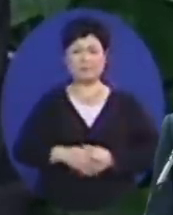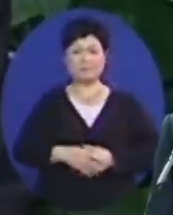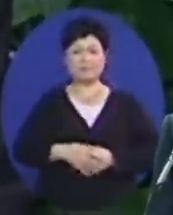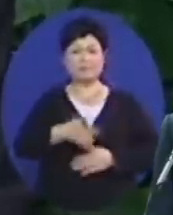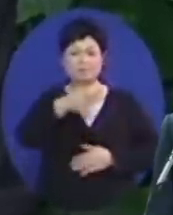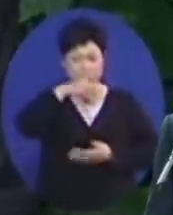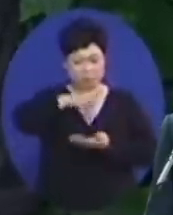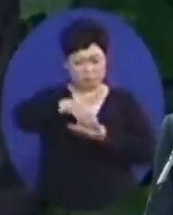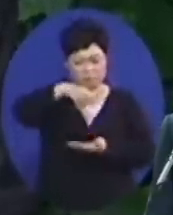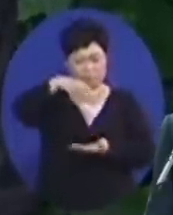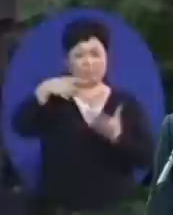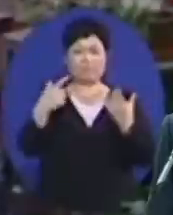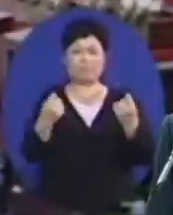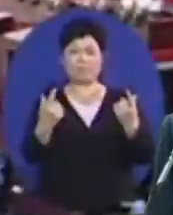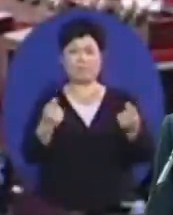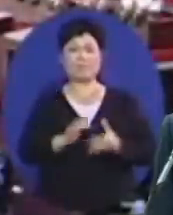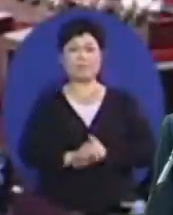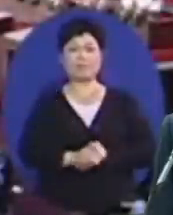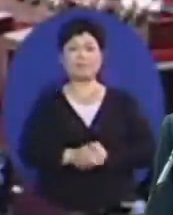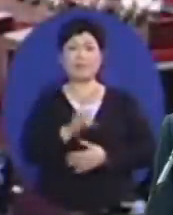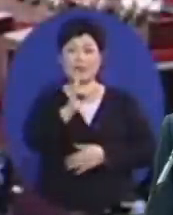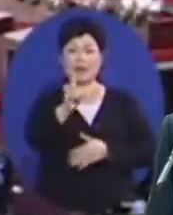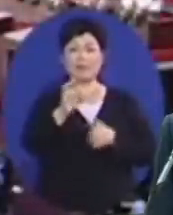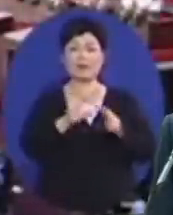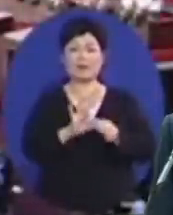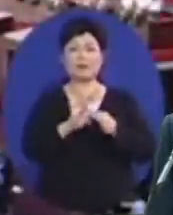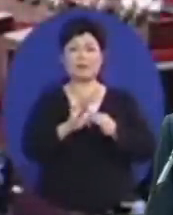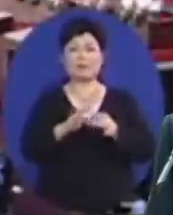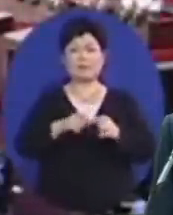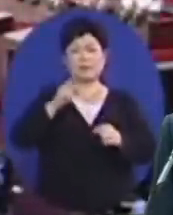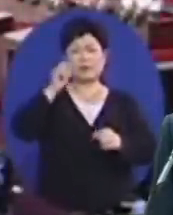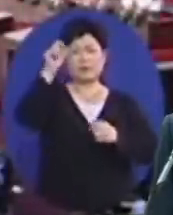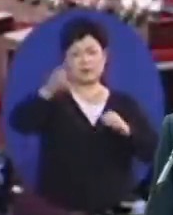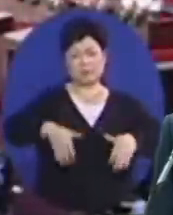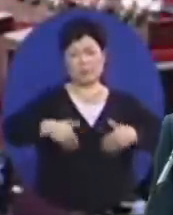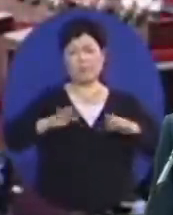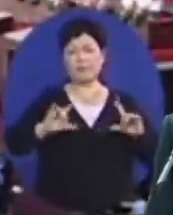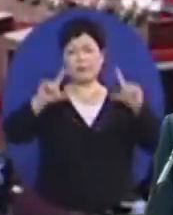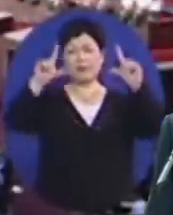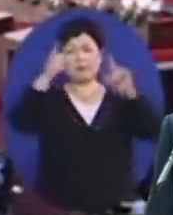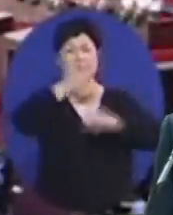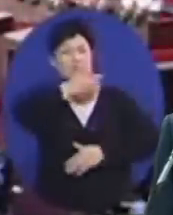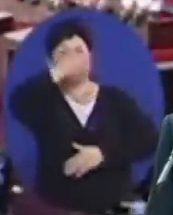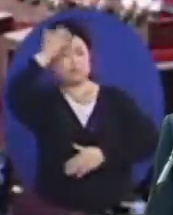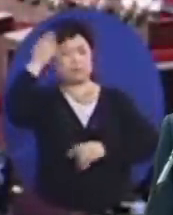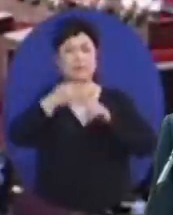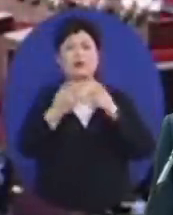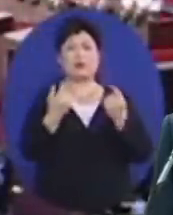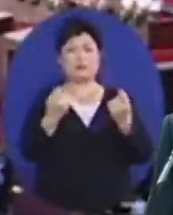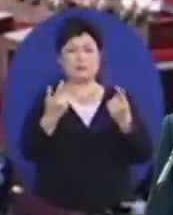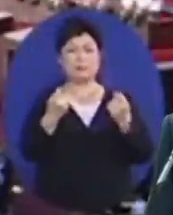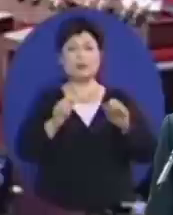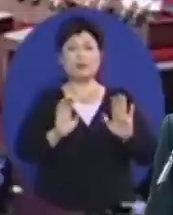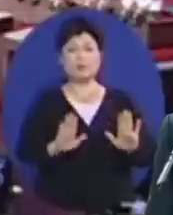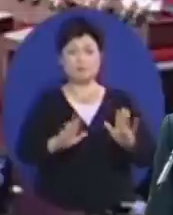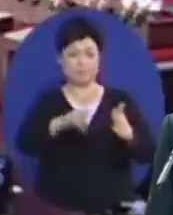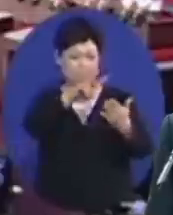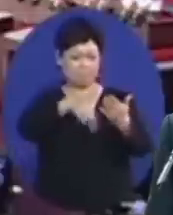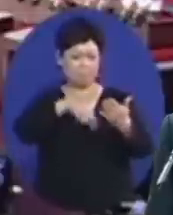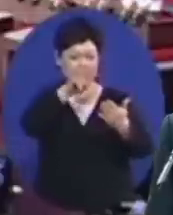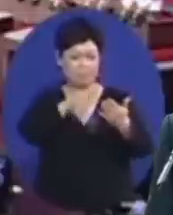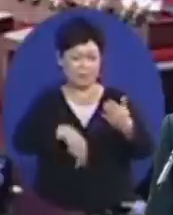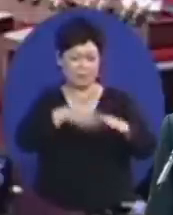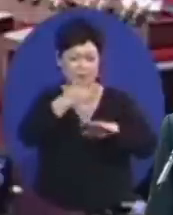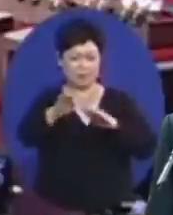물거품이에요. 하나의 긴 봄날의 꿈을 꾼 것과 같습니다. 바로 오늘 읽은